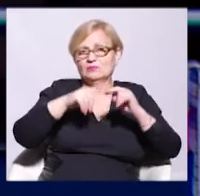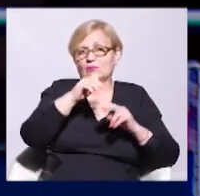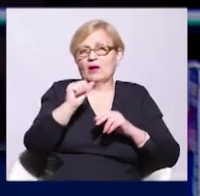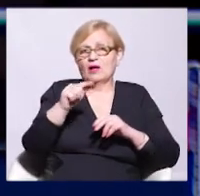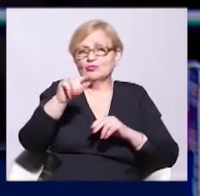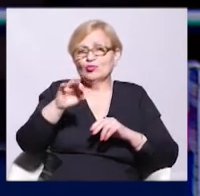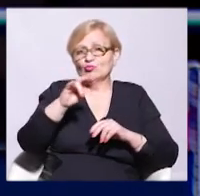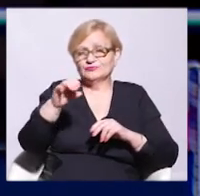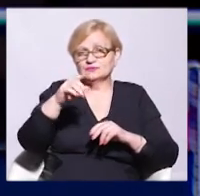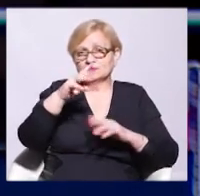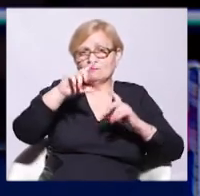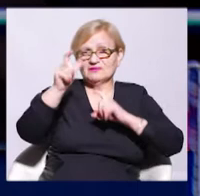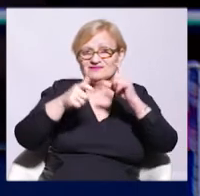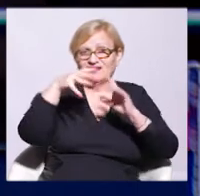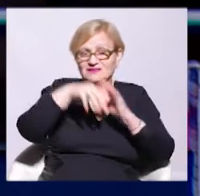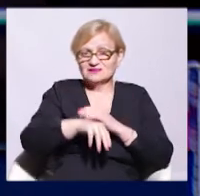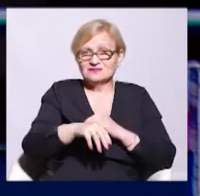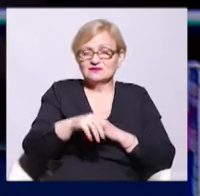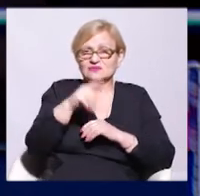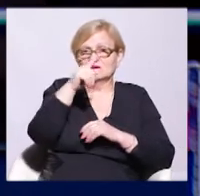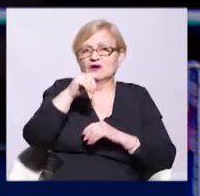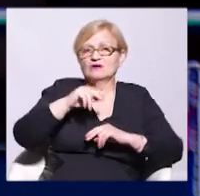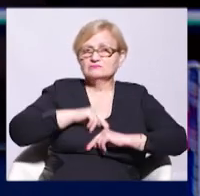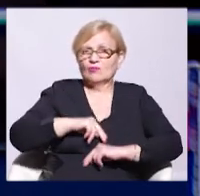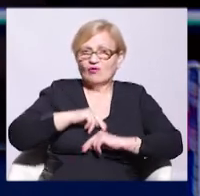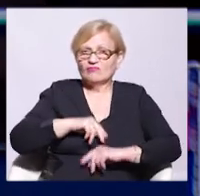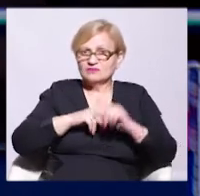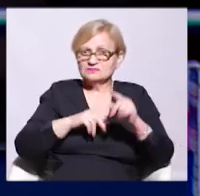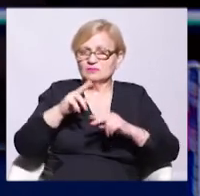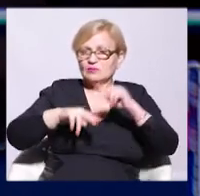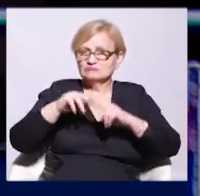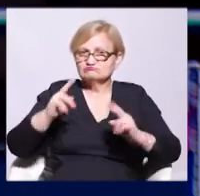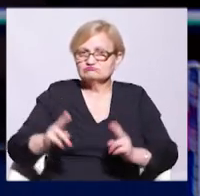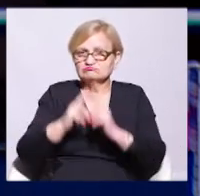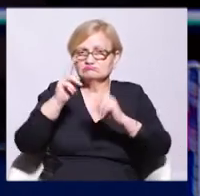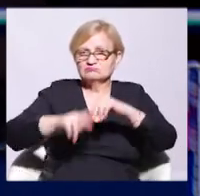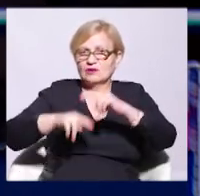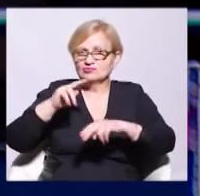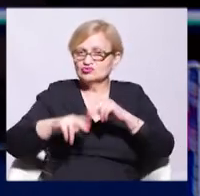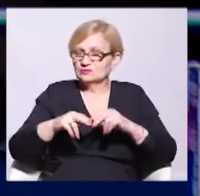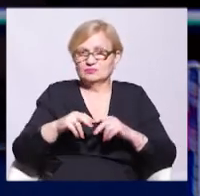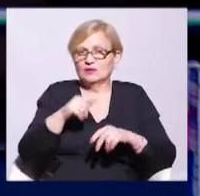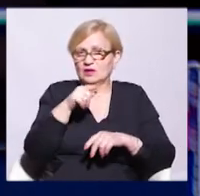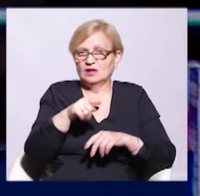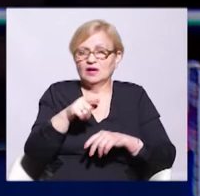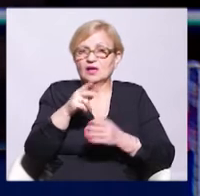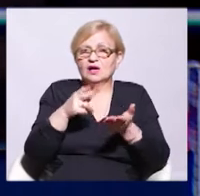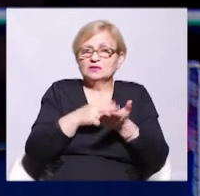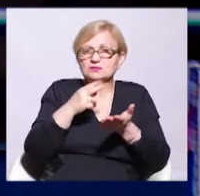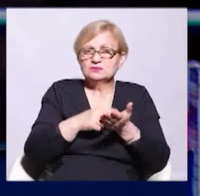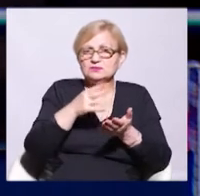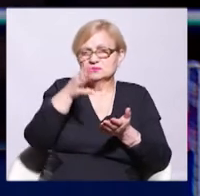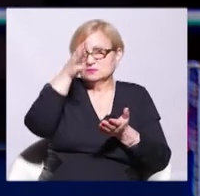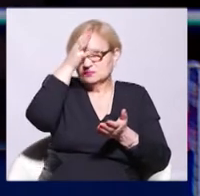იქ მოღვაწეობა, რომ ვახსენოთ, ესეც საკმარისი იქნება. Ეს მოღვაწეობა ბავშვებო